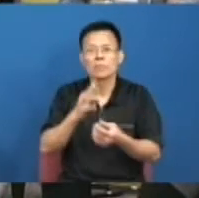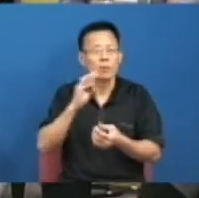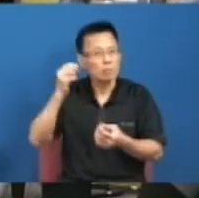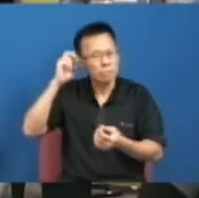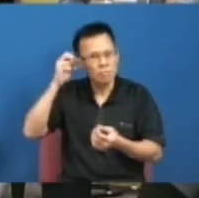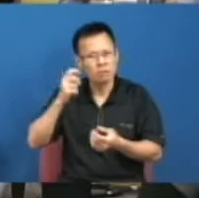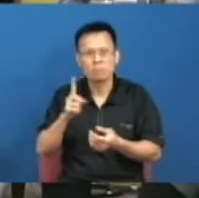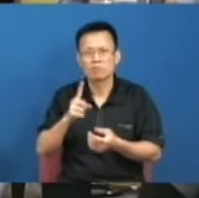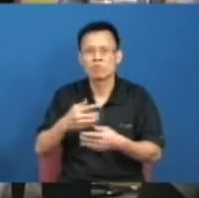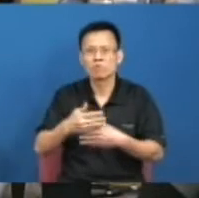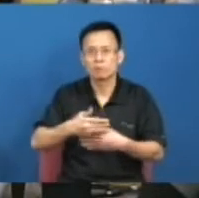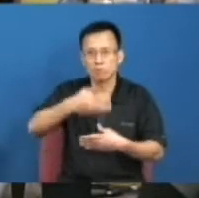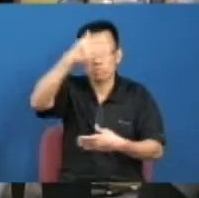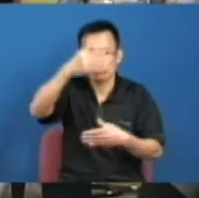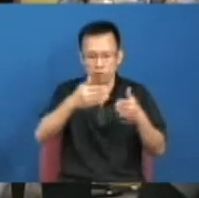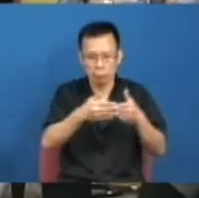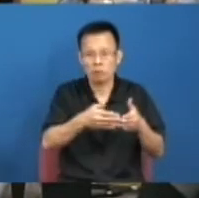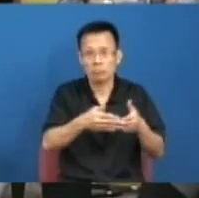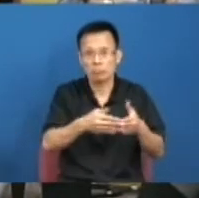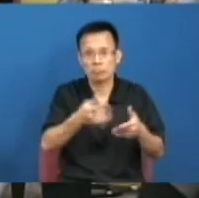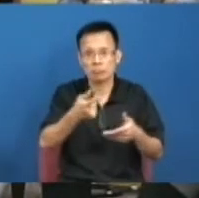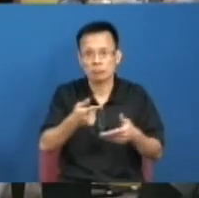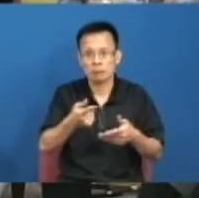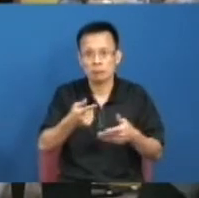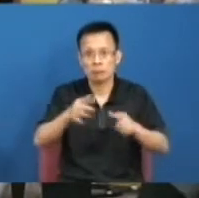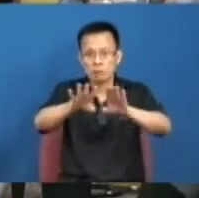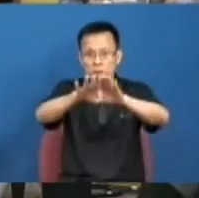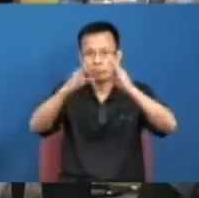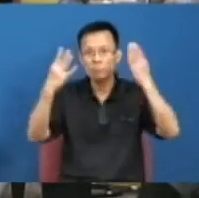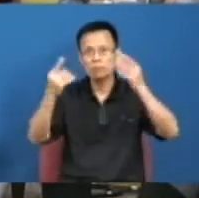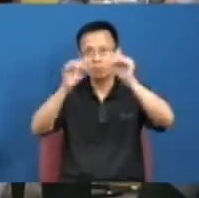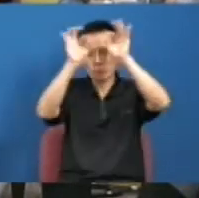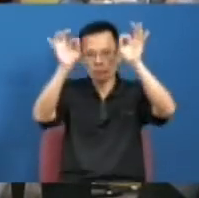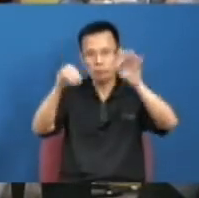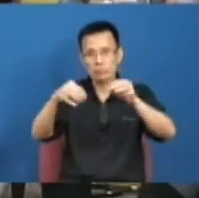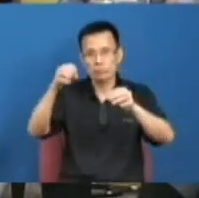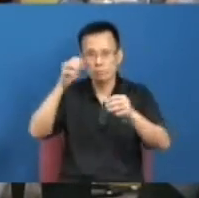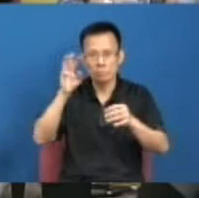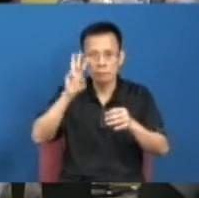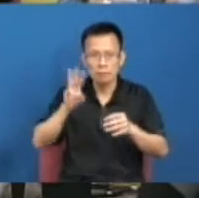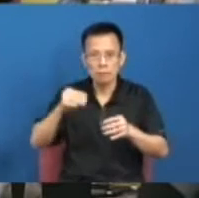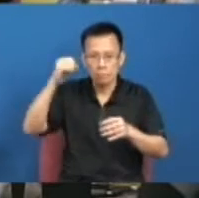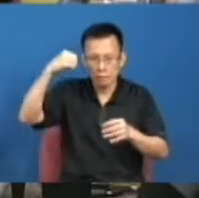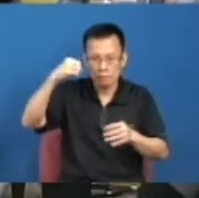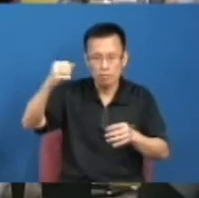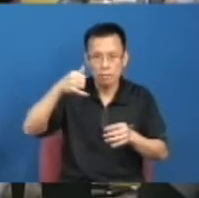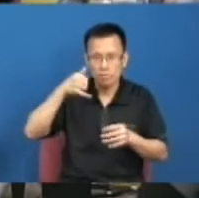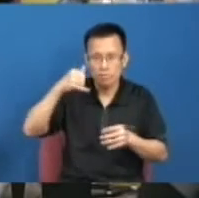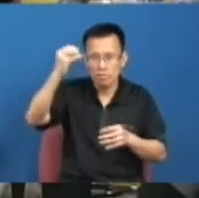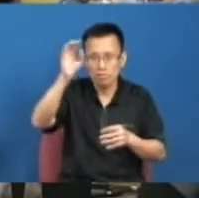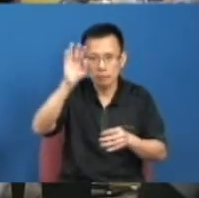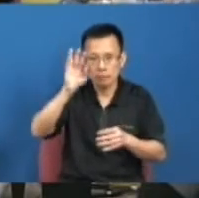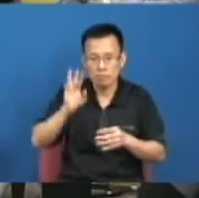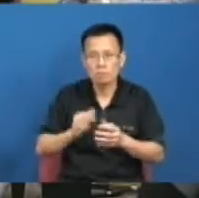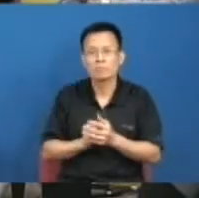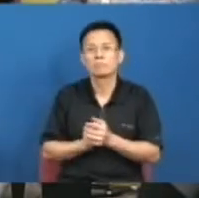去，點解我啲牆角啊或者窗邊成日啲有水滲出嚟咯？就好多時唔係你個問題，你以前起樓嗰時候咧有啲遺漏嘅問題，令